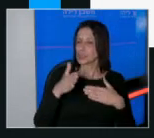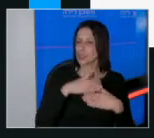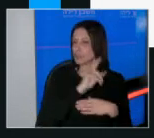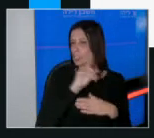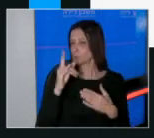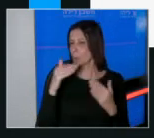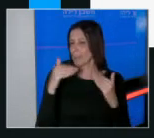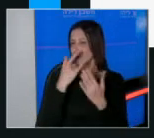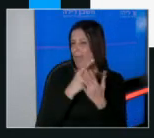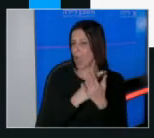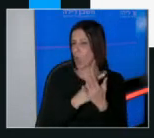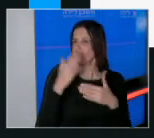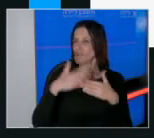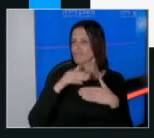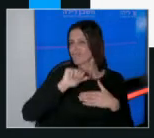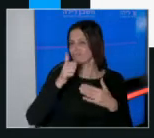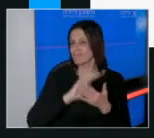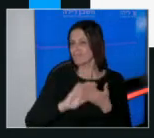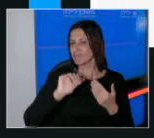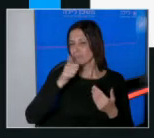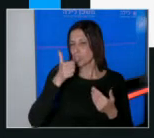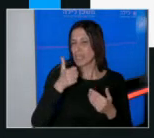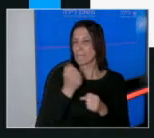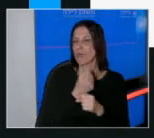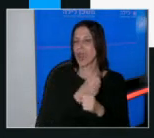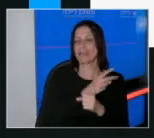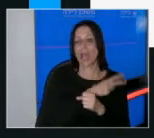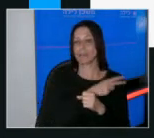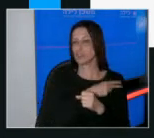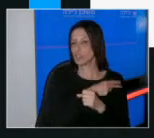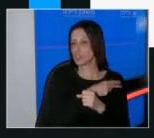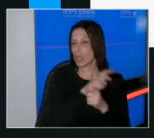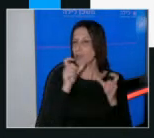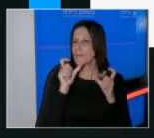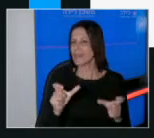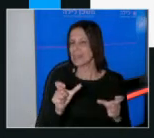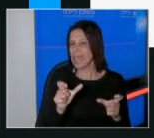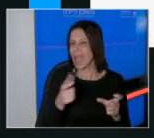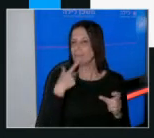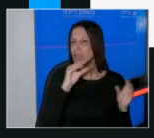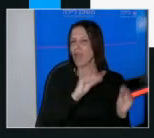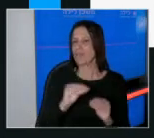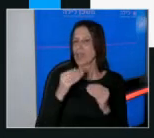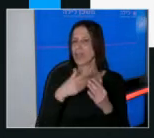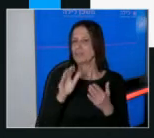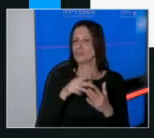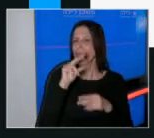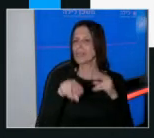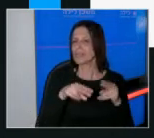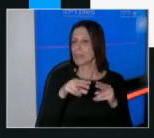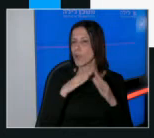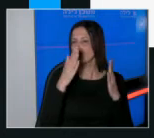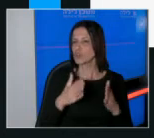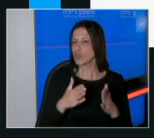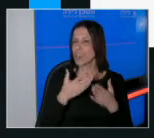חוק, נישואי בוסר, פועלת המשטרה למניעת העבירה, לרבות העברת המשך טיפול לרשויות וגורמי הסיוע הרלוונטיים.